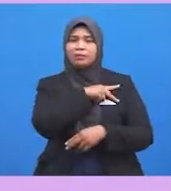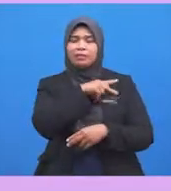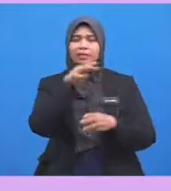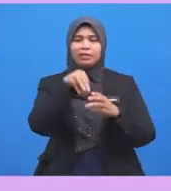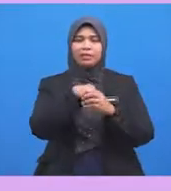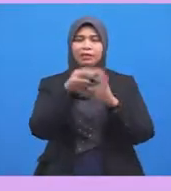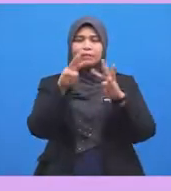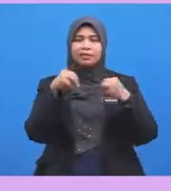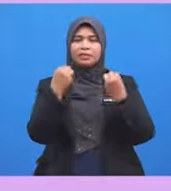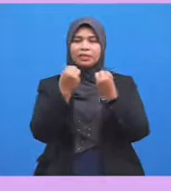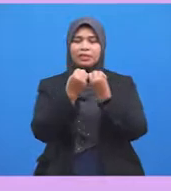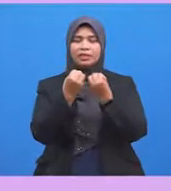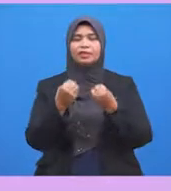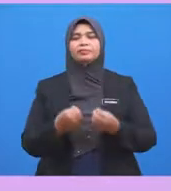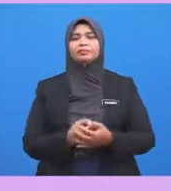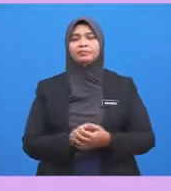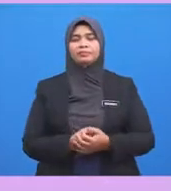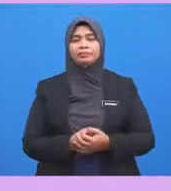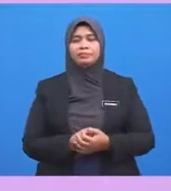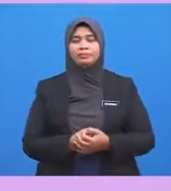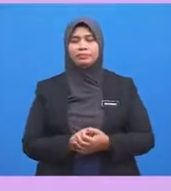pemimpin dalam masyarakat setempat.